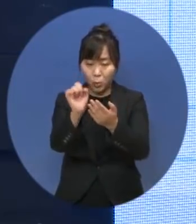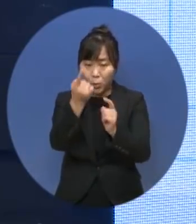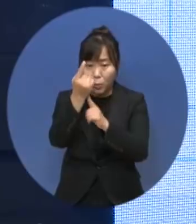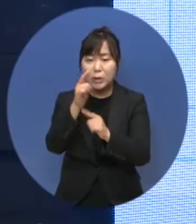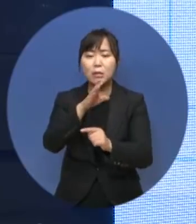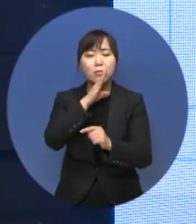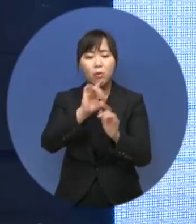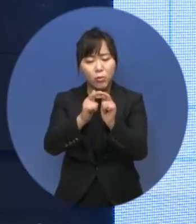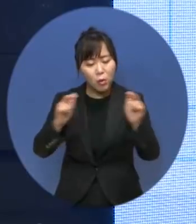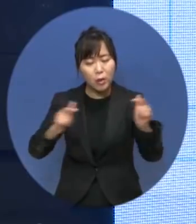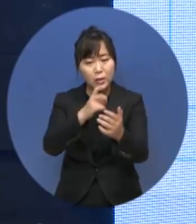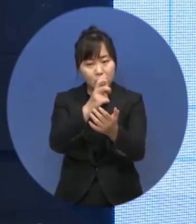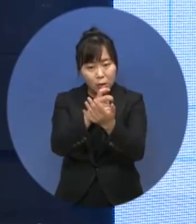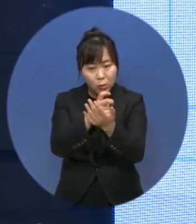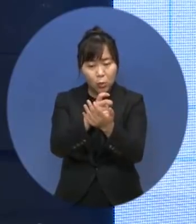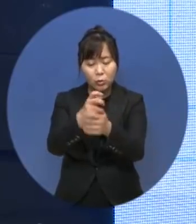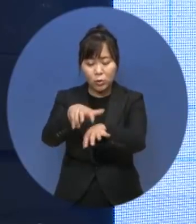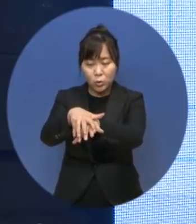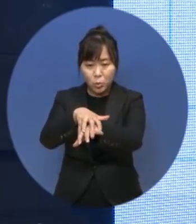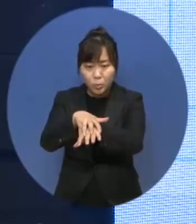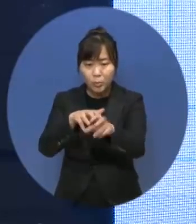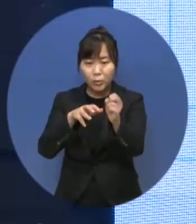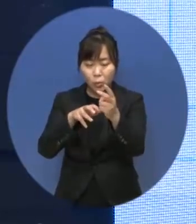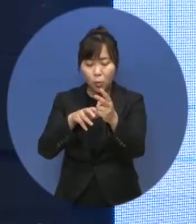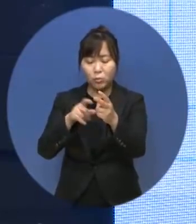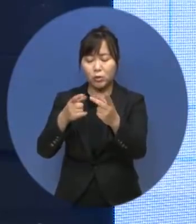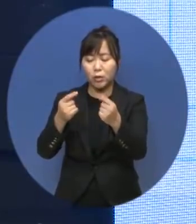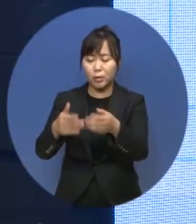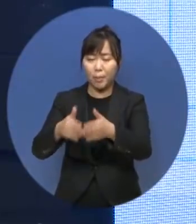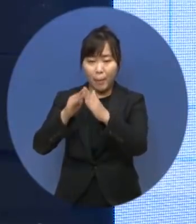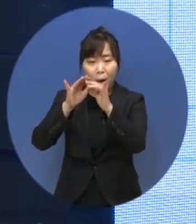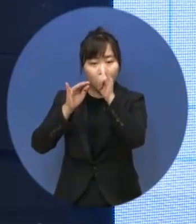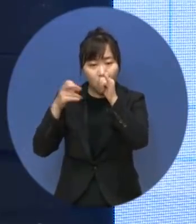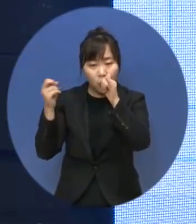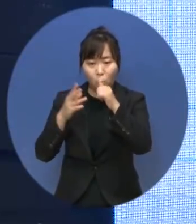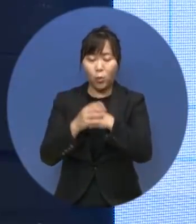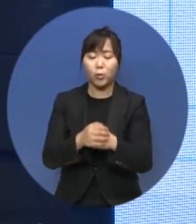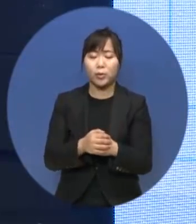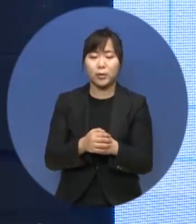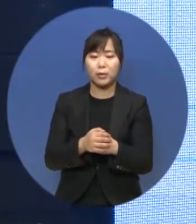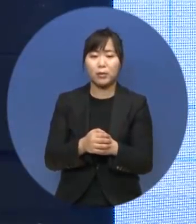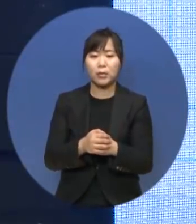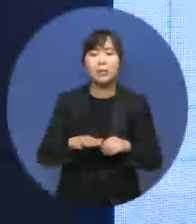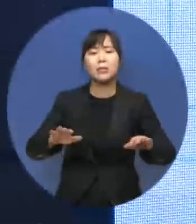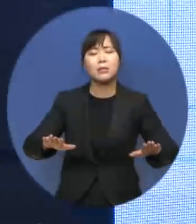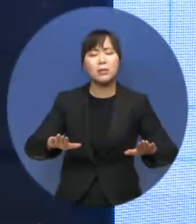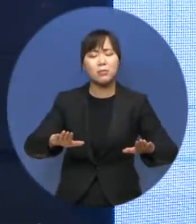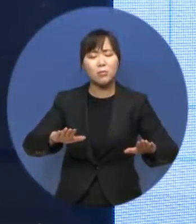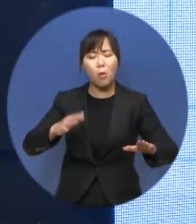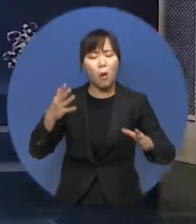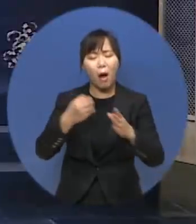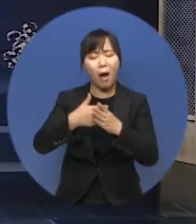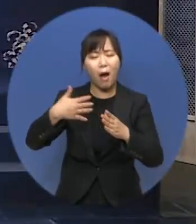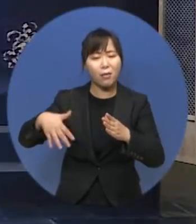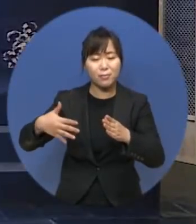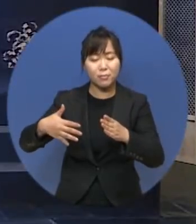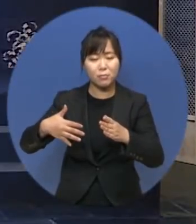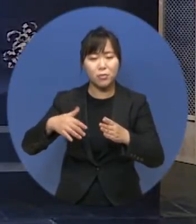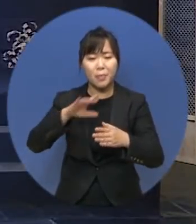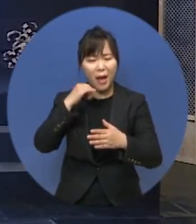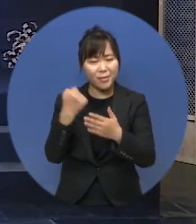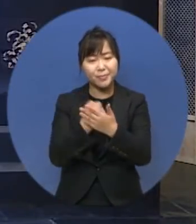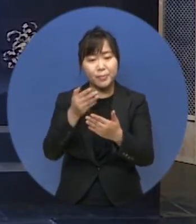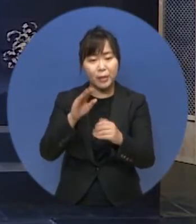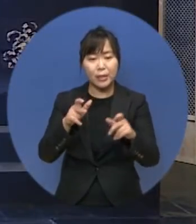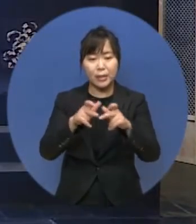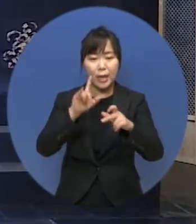실제로 다양한 제도와 그 다음에 조직이 만들어지고 있으며, 또한 아직까지는 아쉽겠지만은